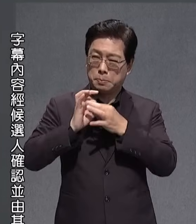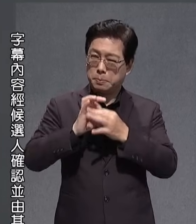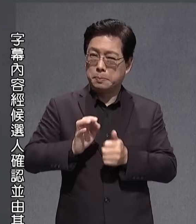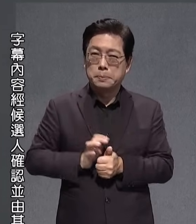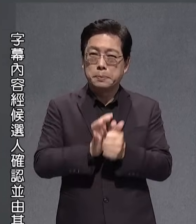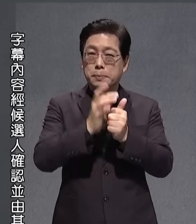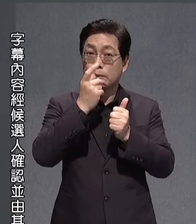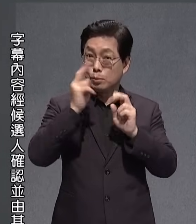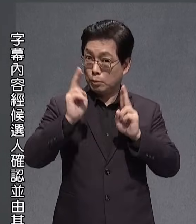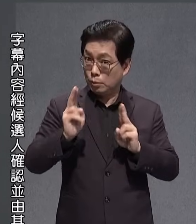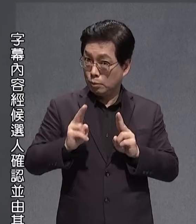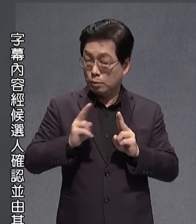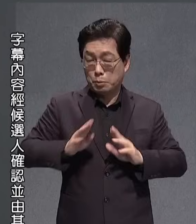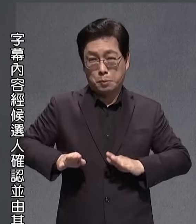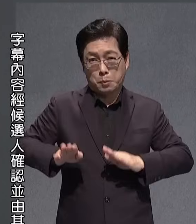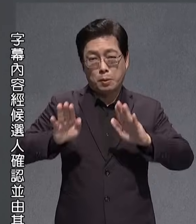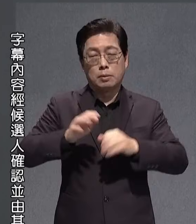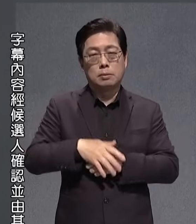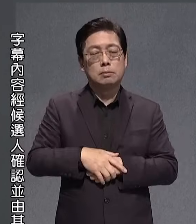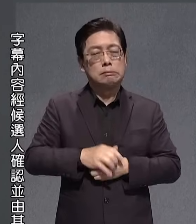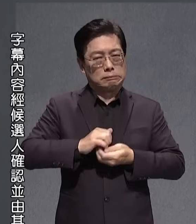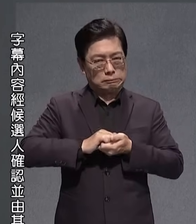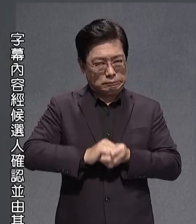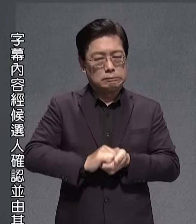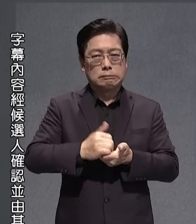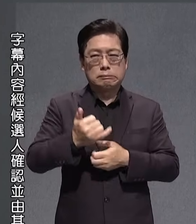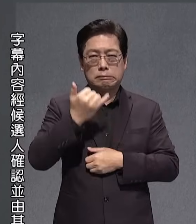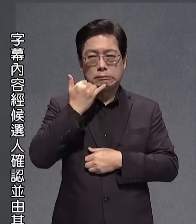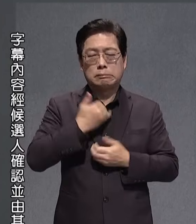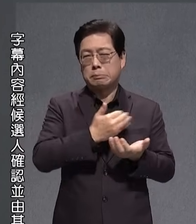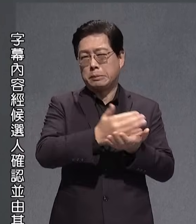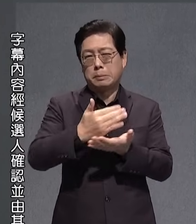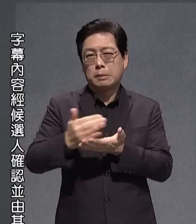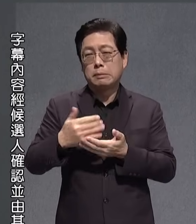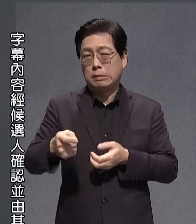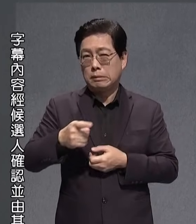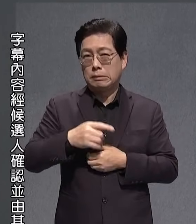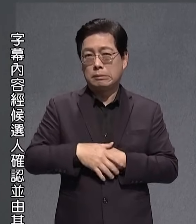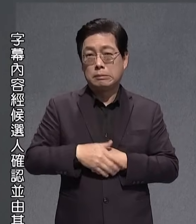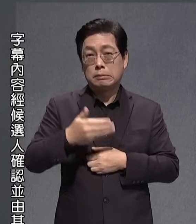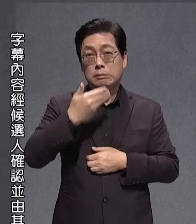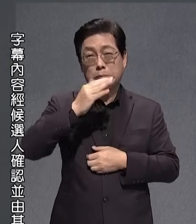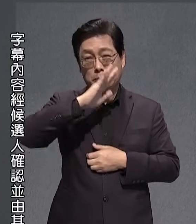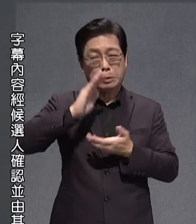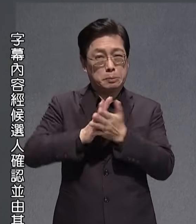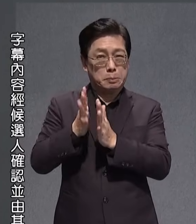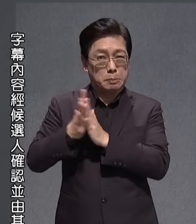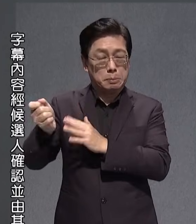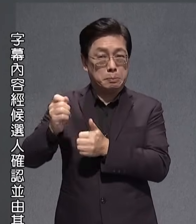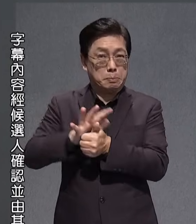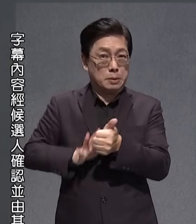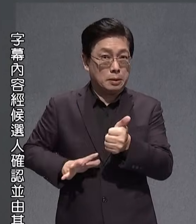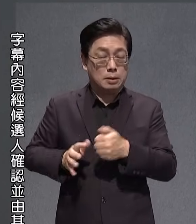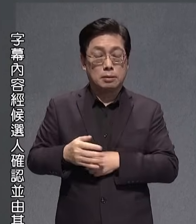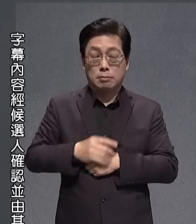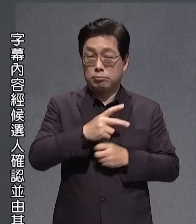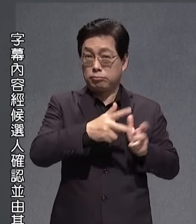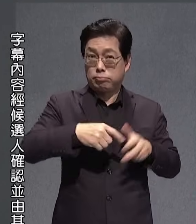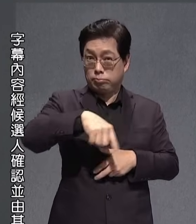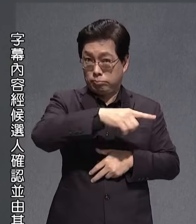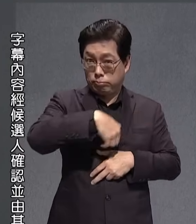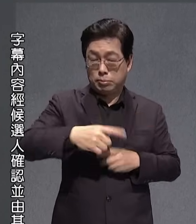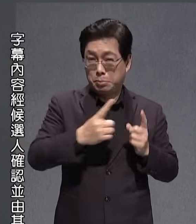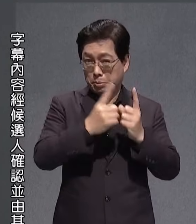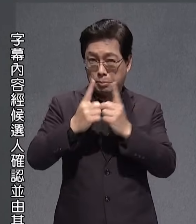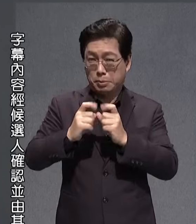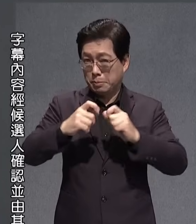推动绿能产业的发展，一定可以迎刃解决气候变迁下产业面临的